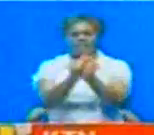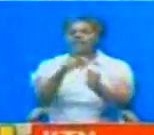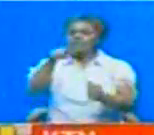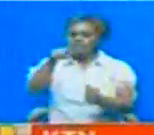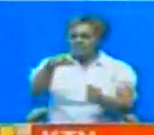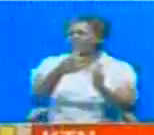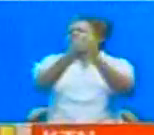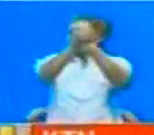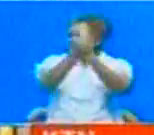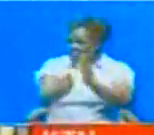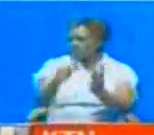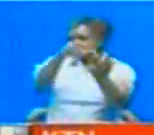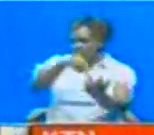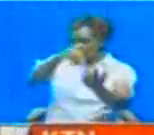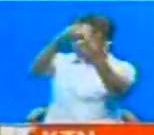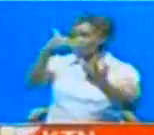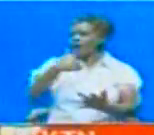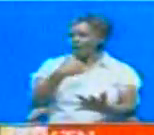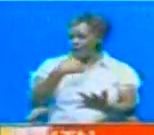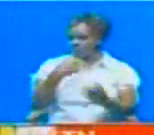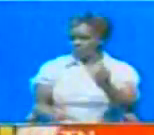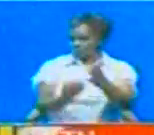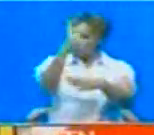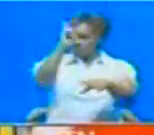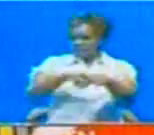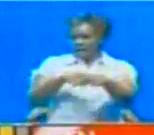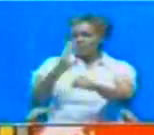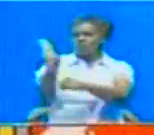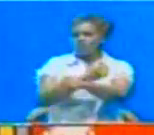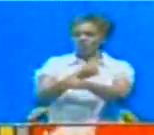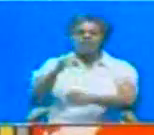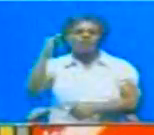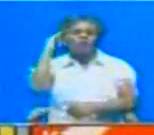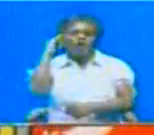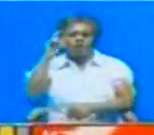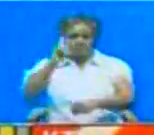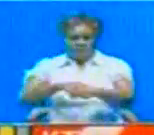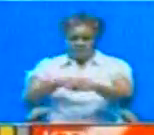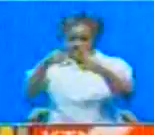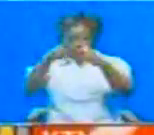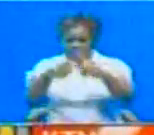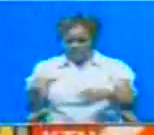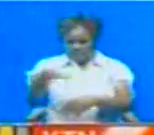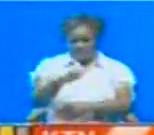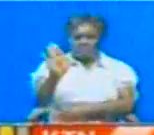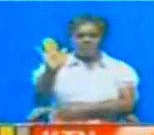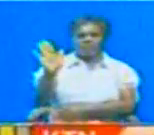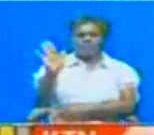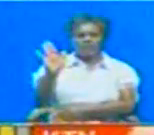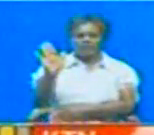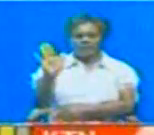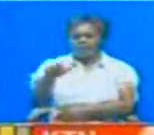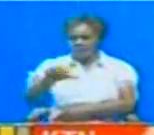ana ujuzi wa aina yake ambao uligunduliwa wakati matumizi ya simu za rununu yalipopamba katika eneo hili.